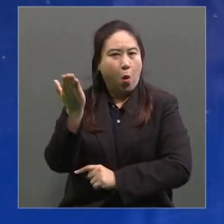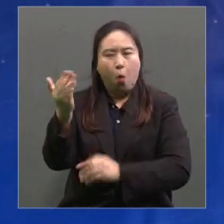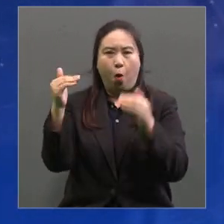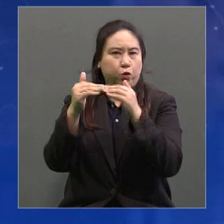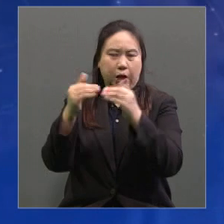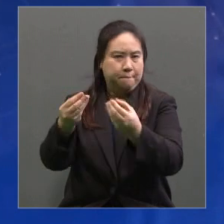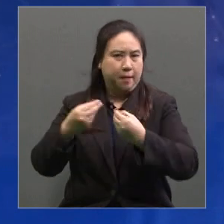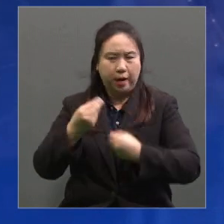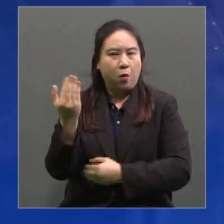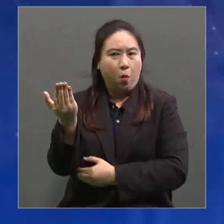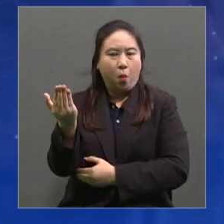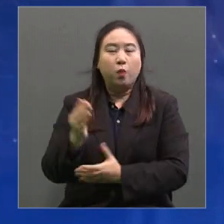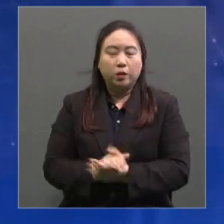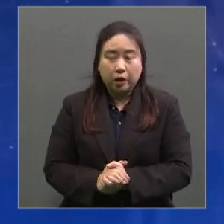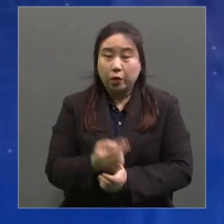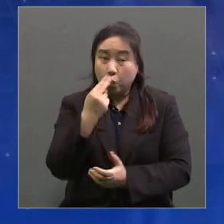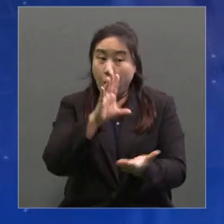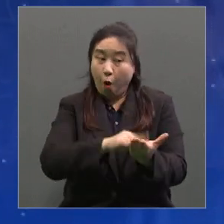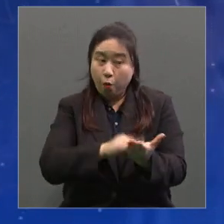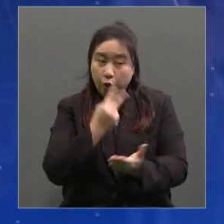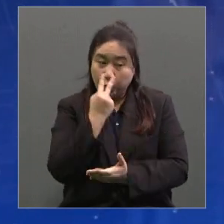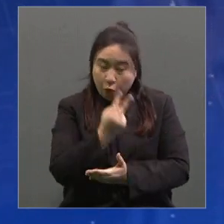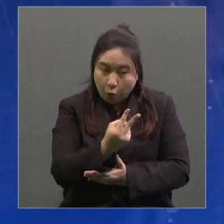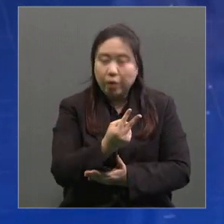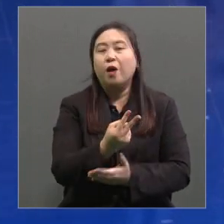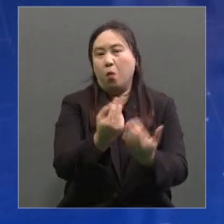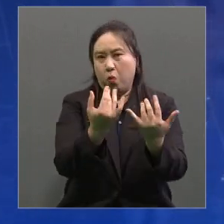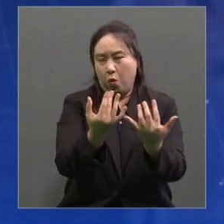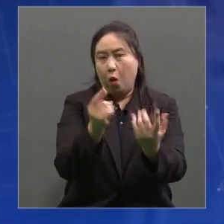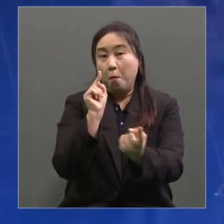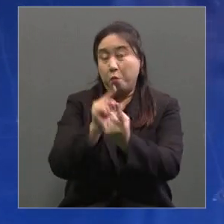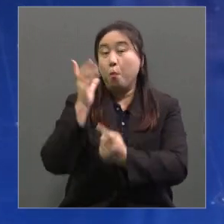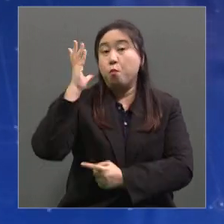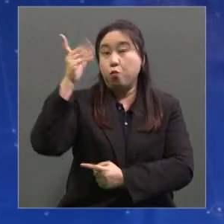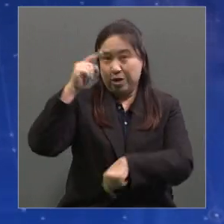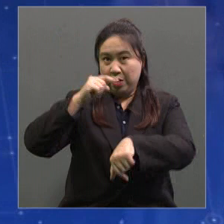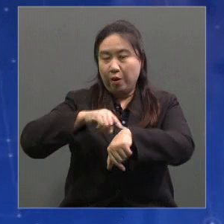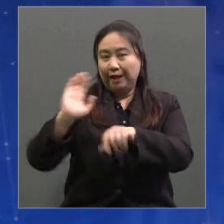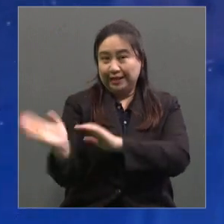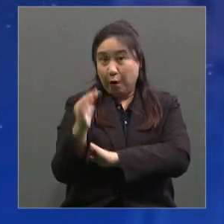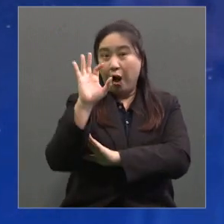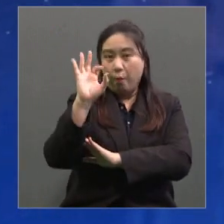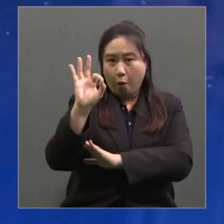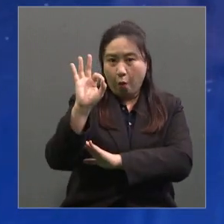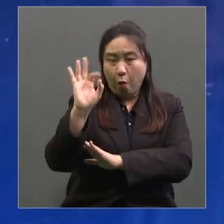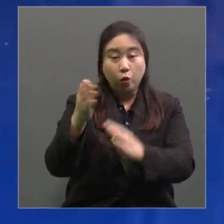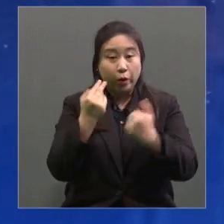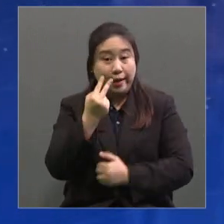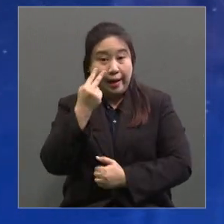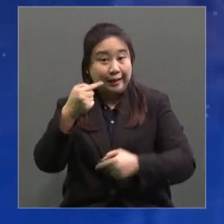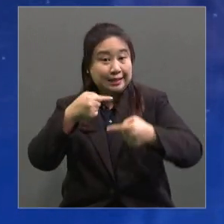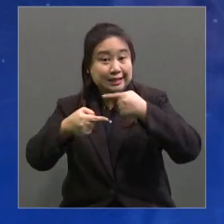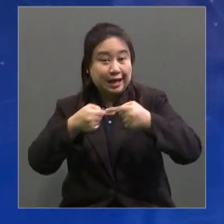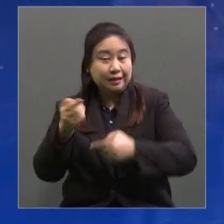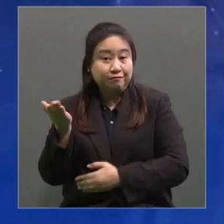ความเป็นธรรมในคดีนะคะตามข้อมูลที่ออกมาบอกว่าจะมีการขอเข้าพบในวันพรุ่งนี้เวลา9โมงส่วนที่คุณผู้ชมเห็นอยู่เนี่ยนะคะเ